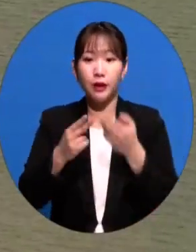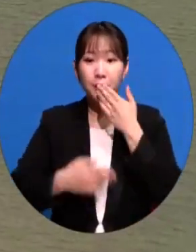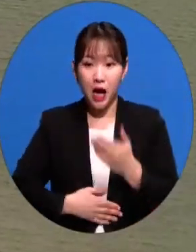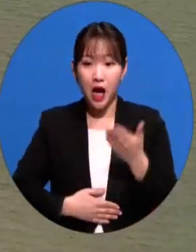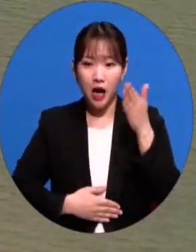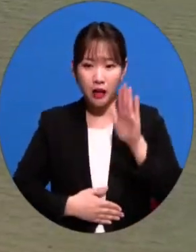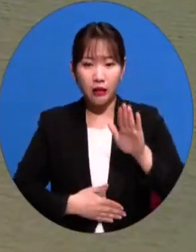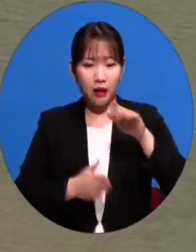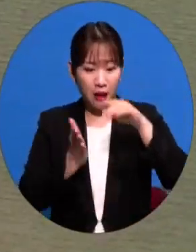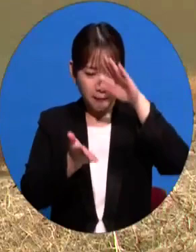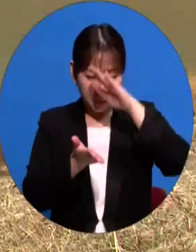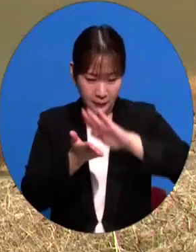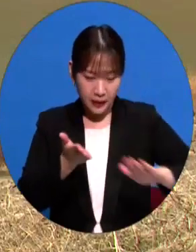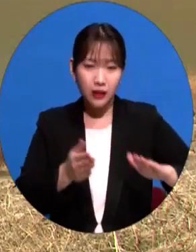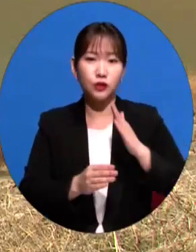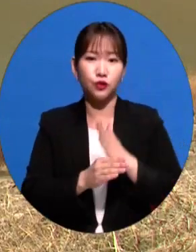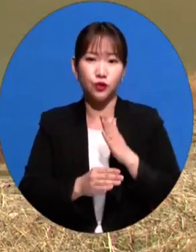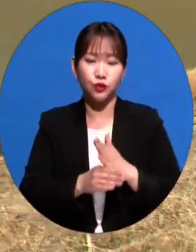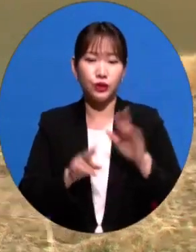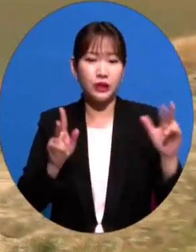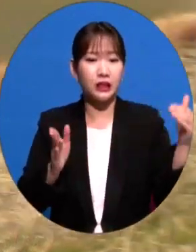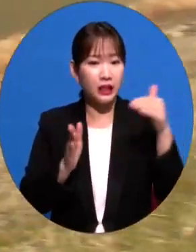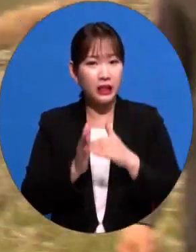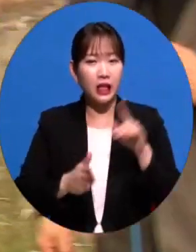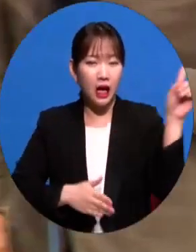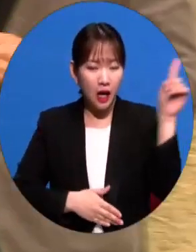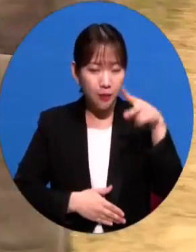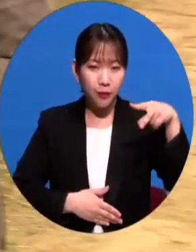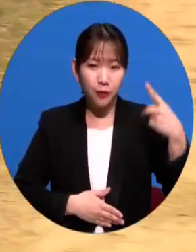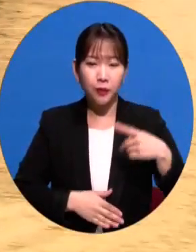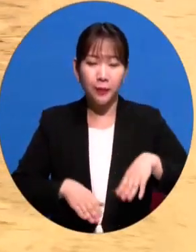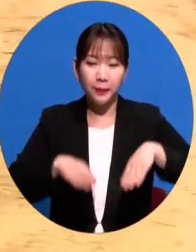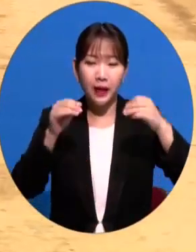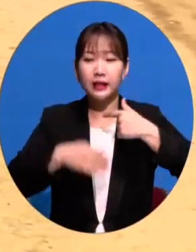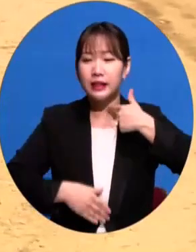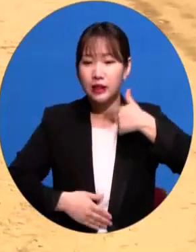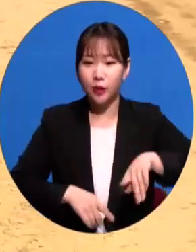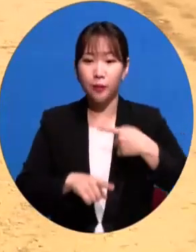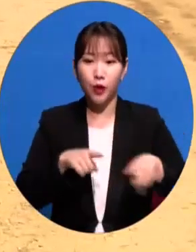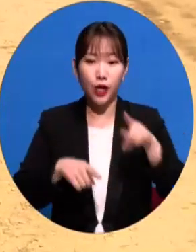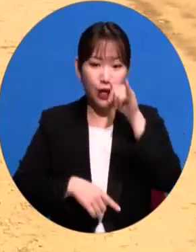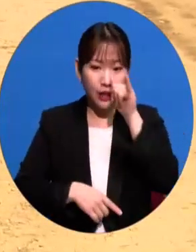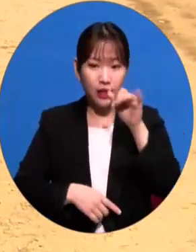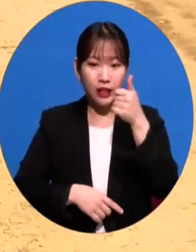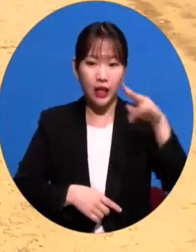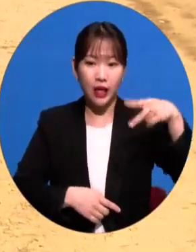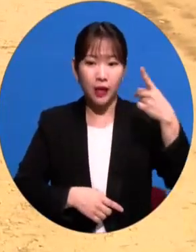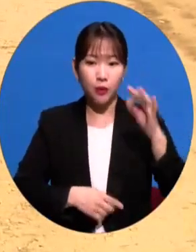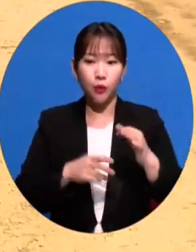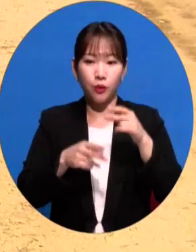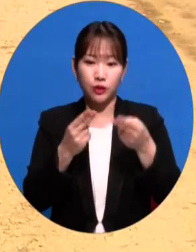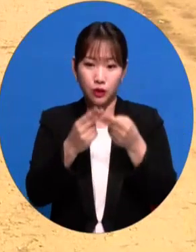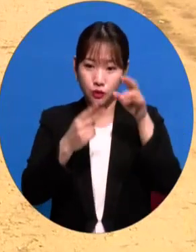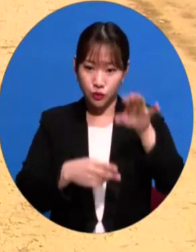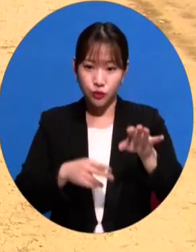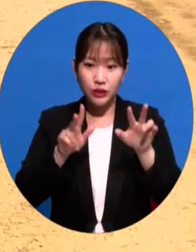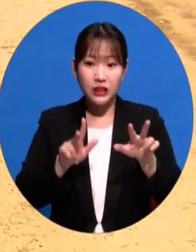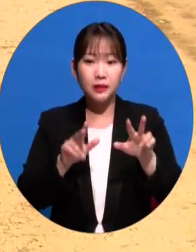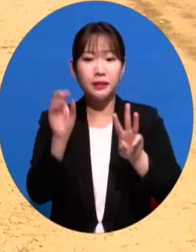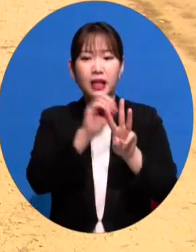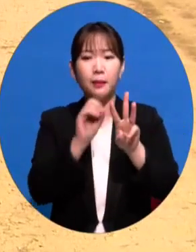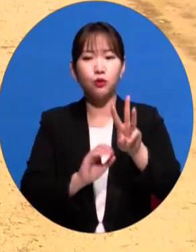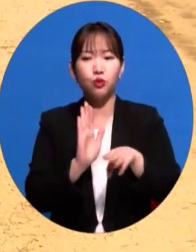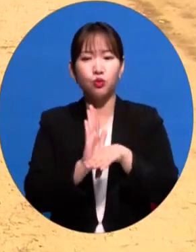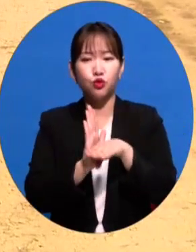바닥을 드러냈습니다 지금까지 한 번도 마른 적이 없다는 평가를 받고 있는 약산도의 해동 저수지입니다 현재 저수지는